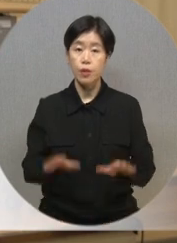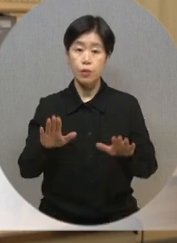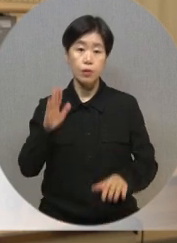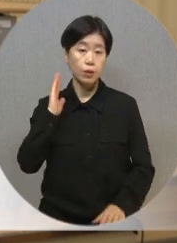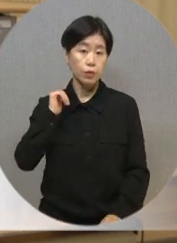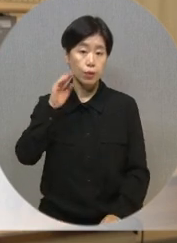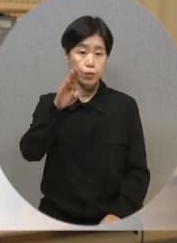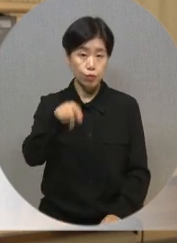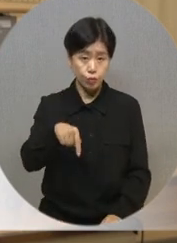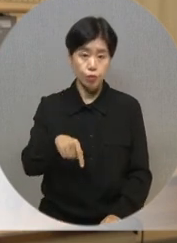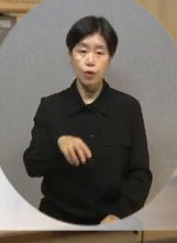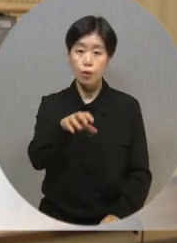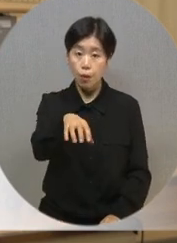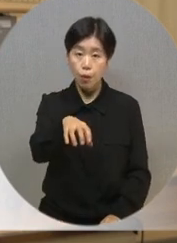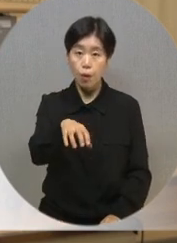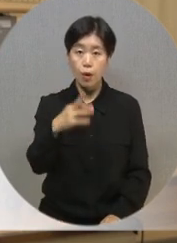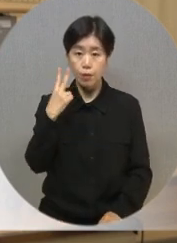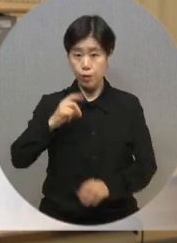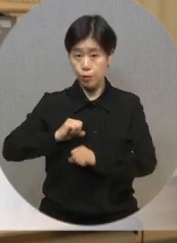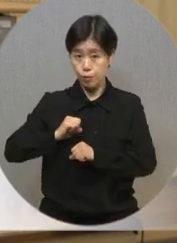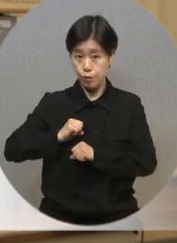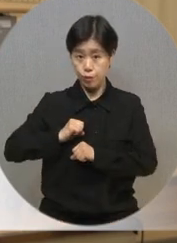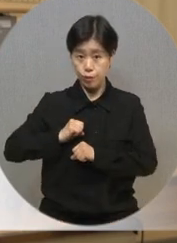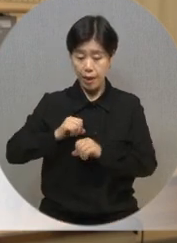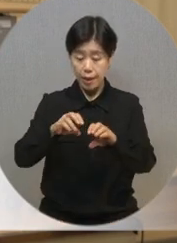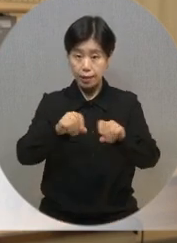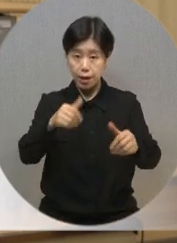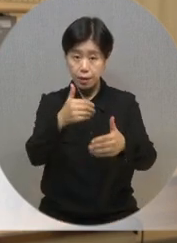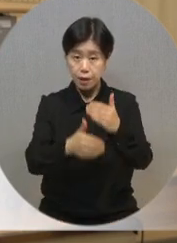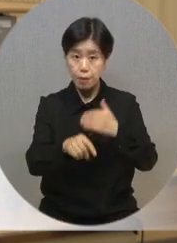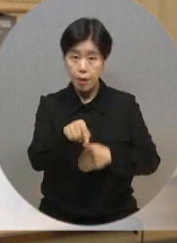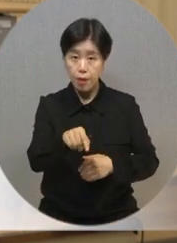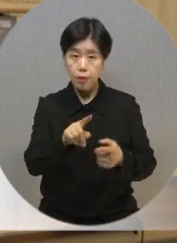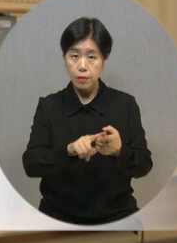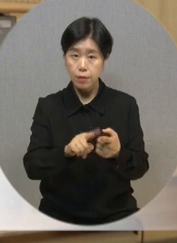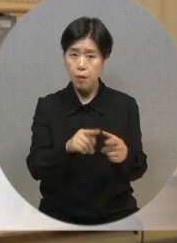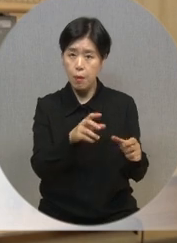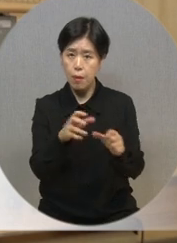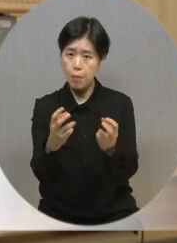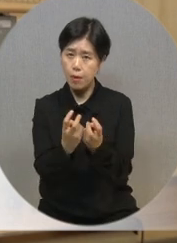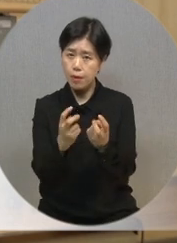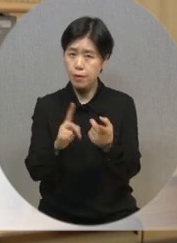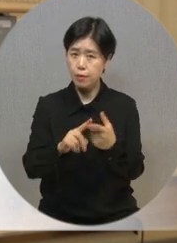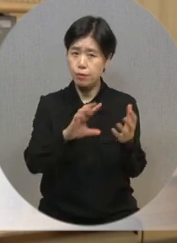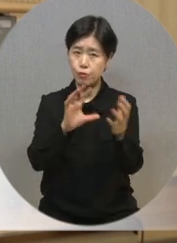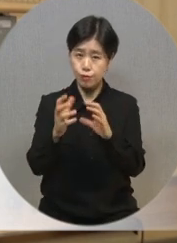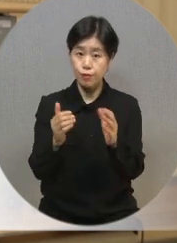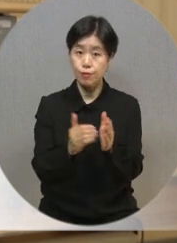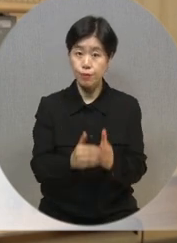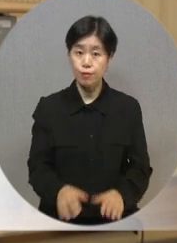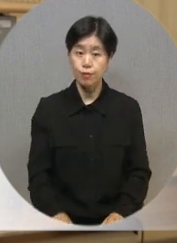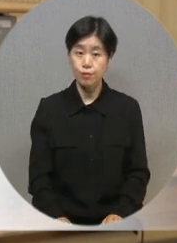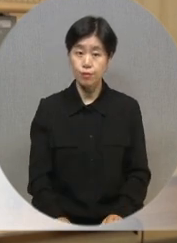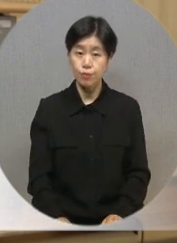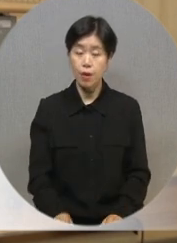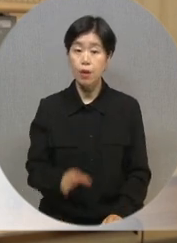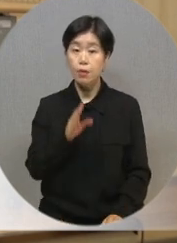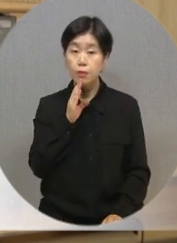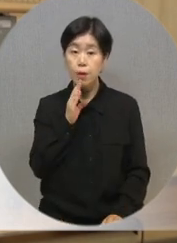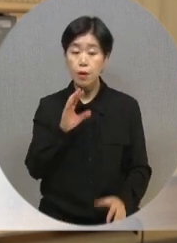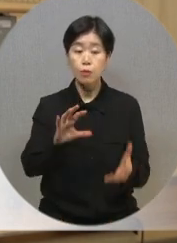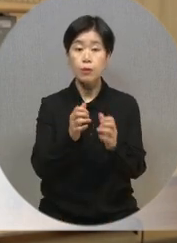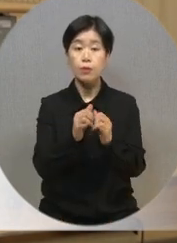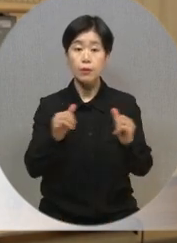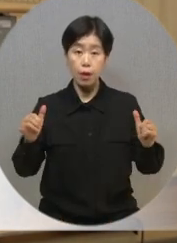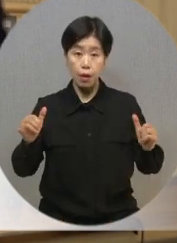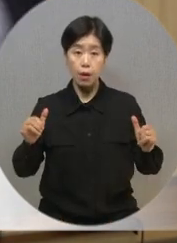의정부 미군 공여지 활용 방안에 대해서 토론회를 마무리하였는데요. 오늘은 정말 이